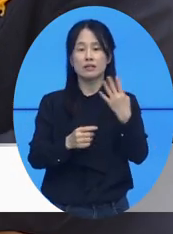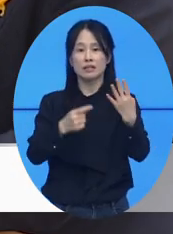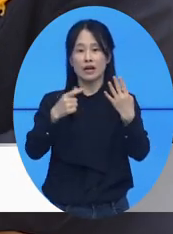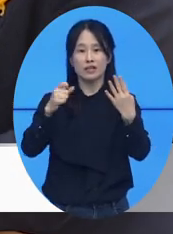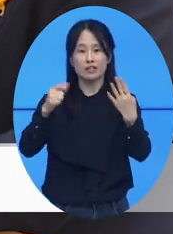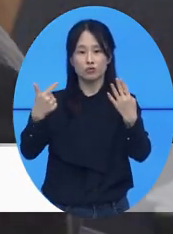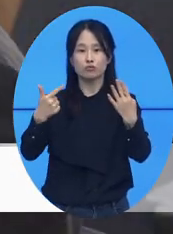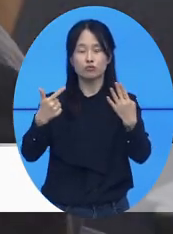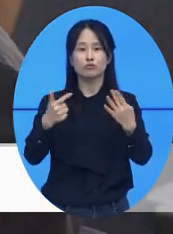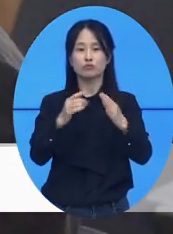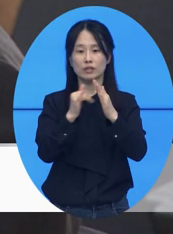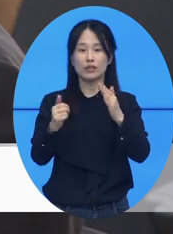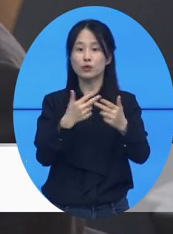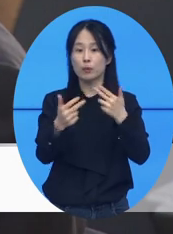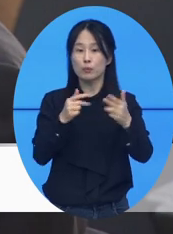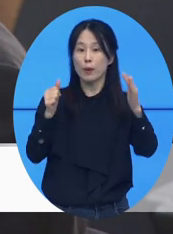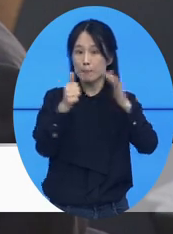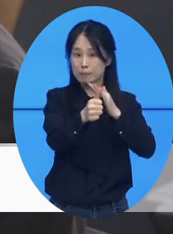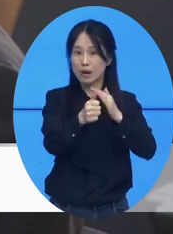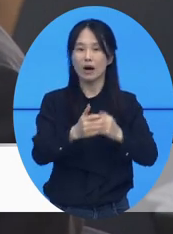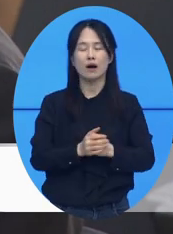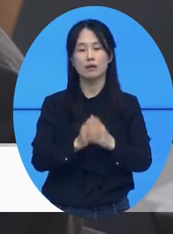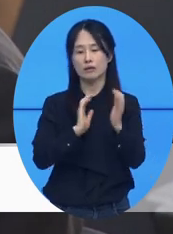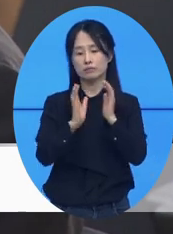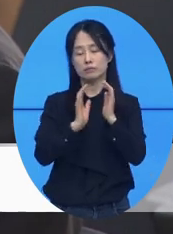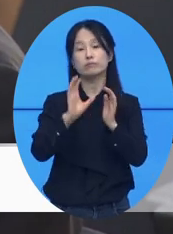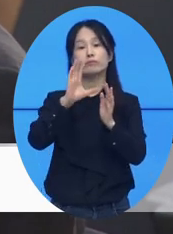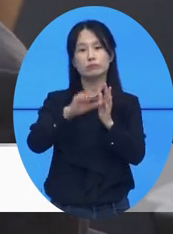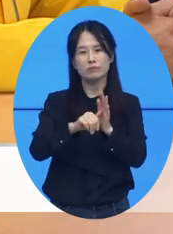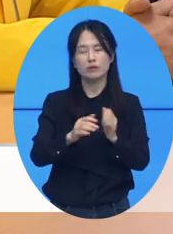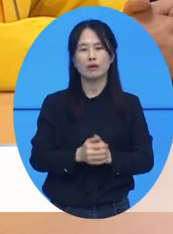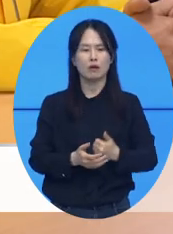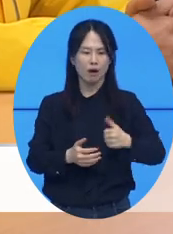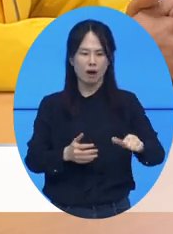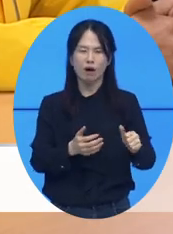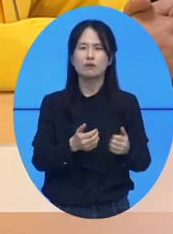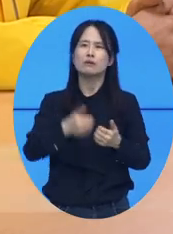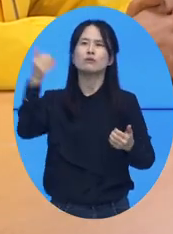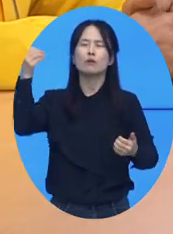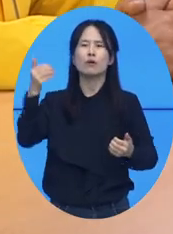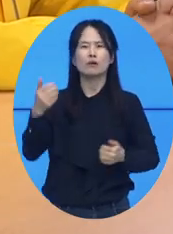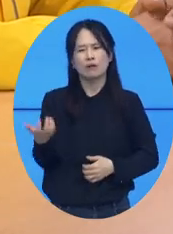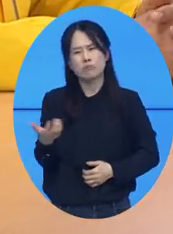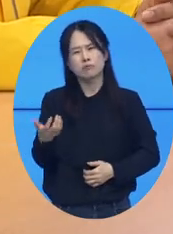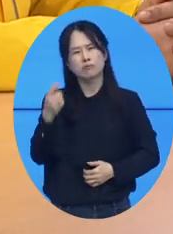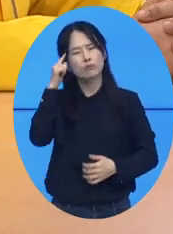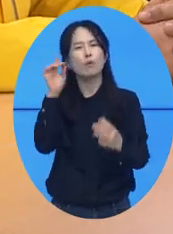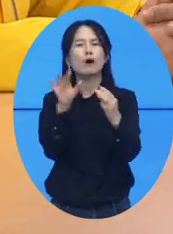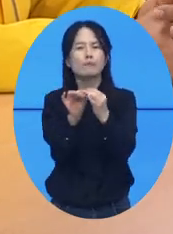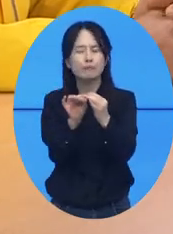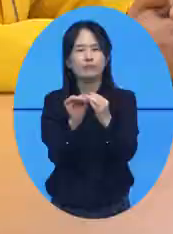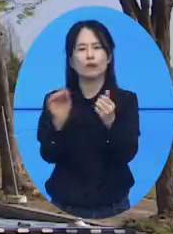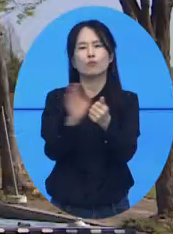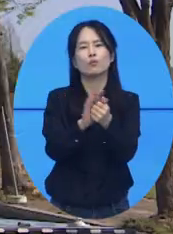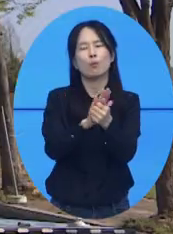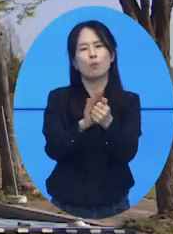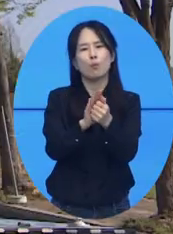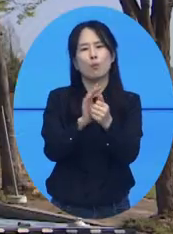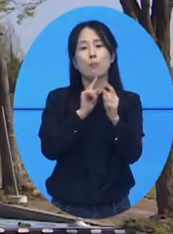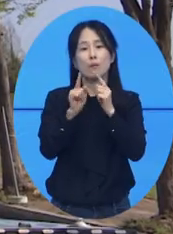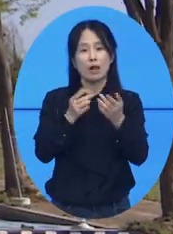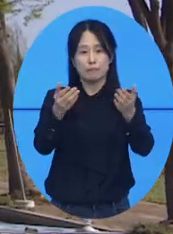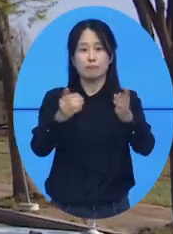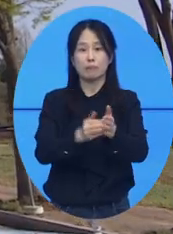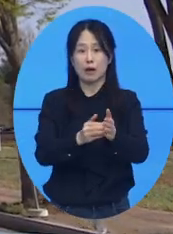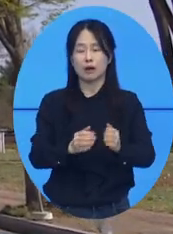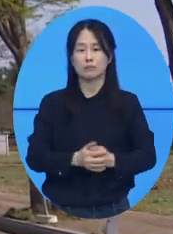찾았습니다. 세월호 유가족들과의 간담회에서 자식을 잃은 아픔에 공감한다며 위로의 말을 전했습니다.